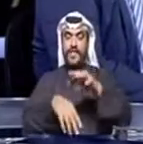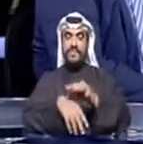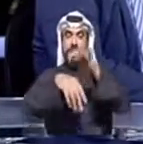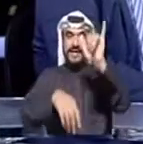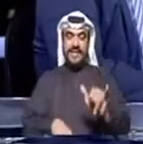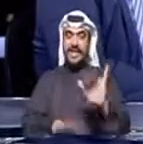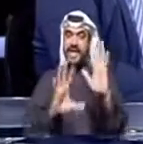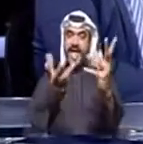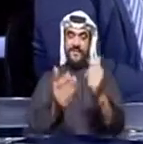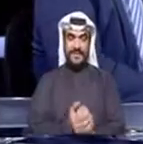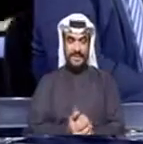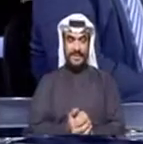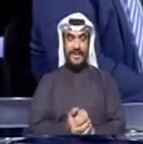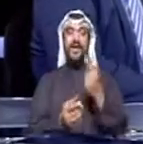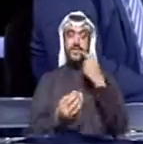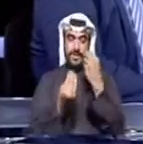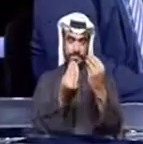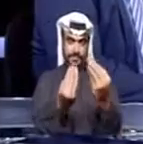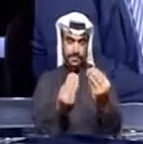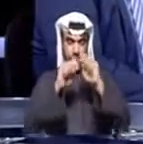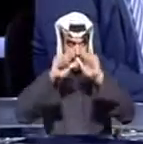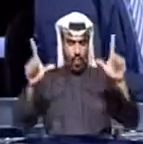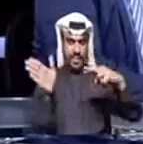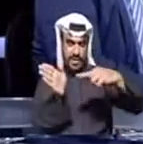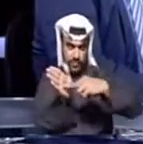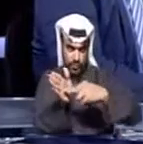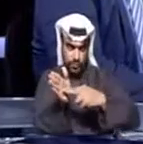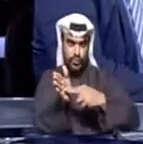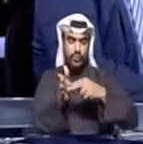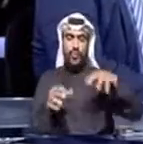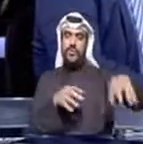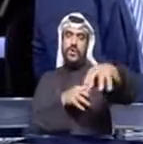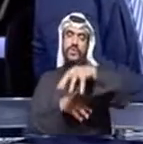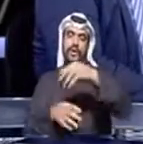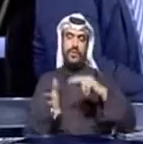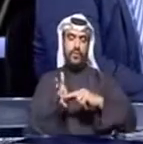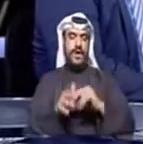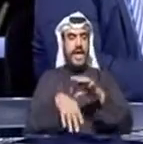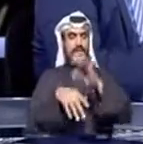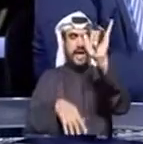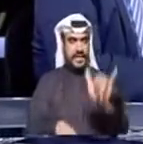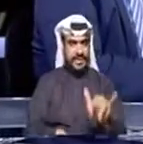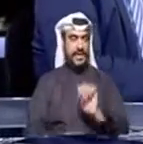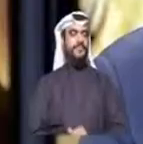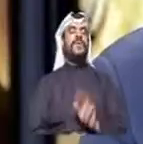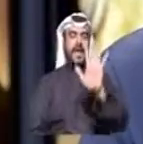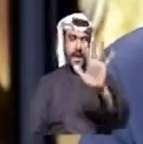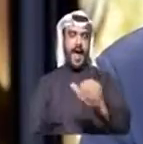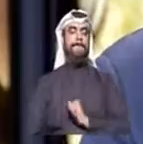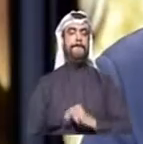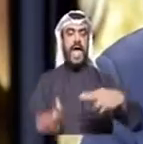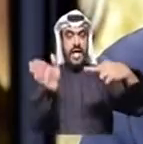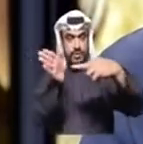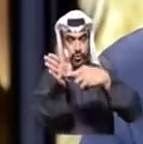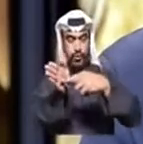بشكل عام، يعني خاصة يعني لو أخذنا بالاعتبار الوضع في سوريا وأيضا القضايا الأخرى الإنسانية؟ بالنسبة للوضع في سوريا،